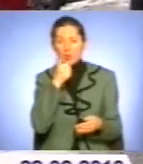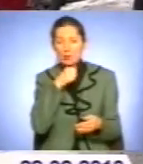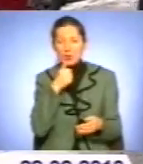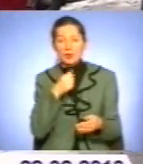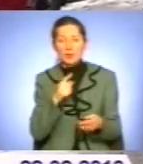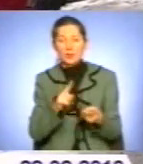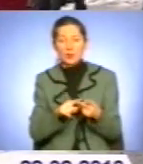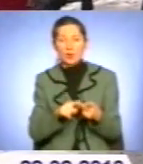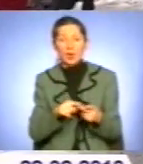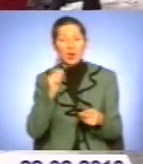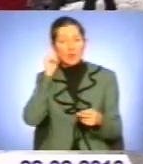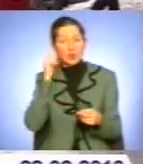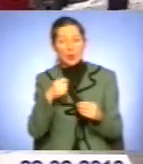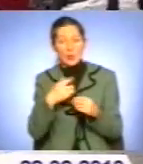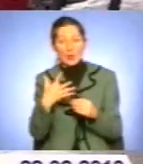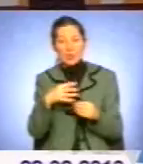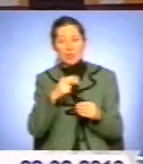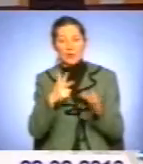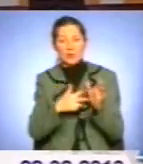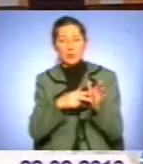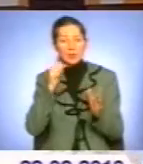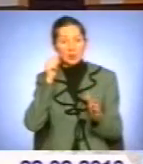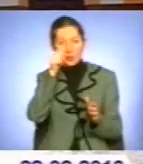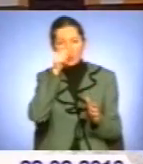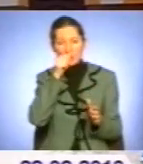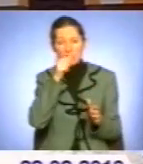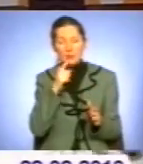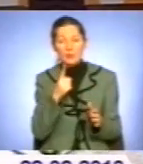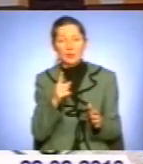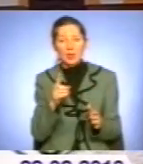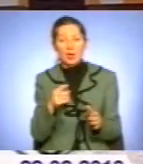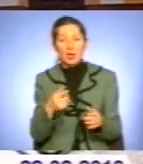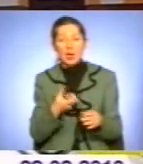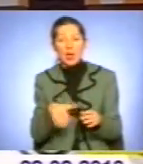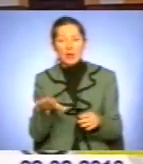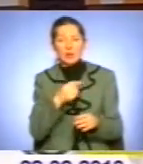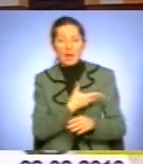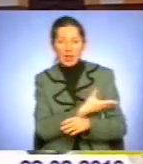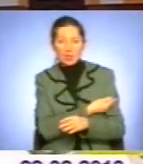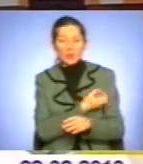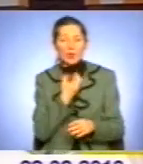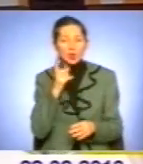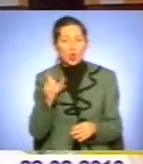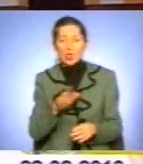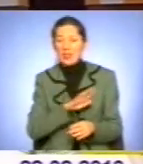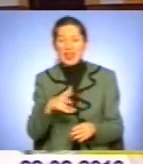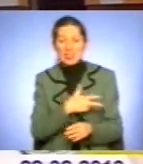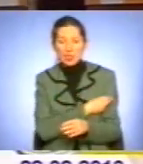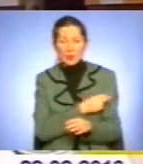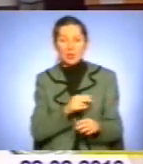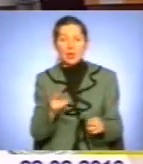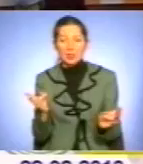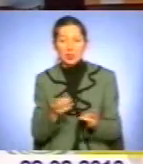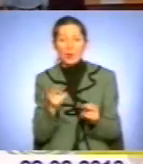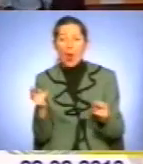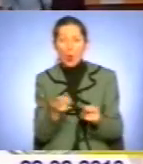віці 15-18 місяців. Перш за все, це щеплення. Якщо людина не щеплена, звичайно, уникати